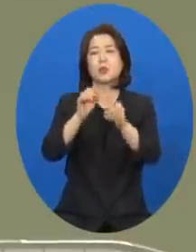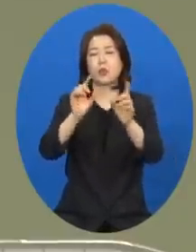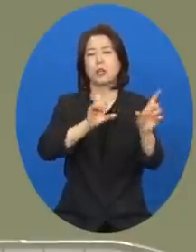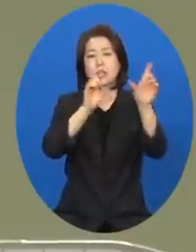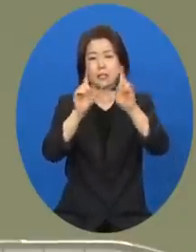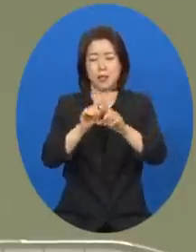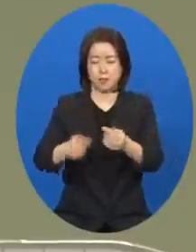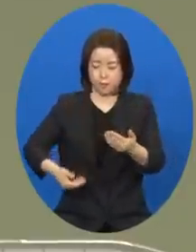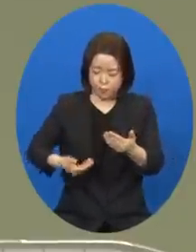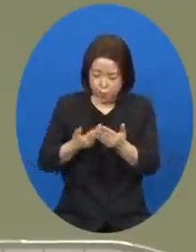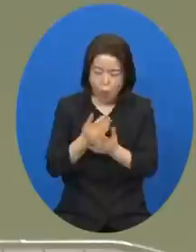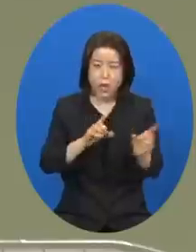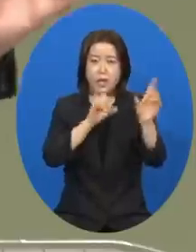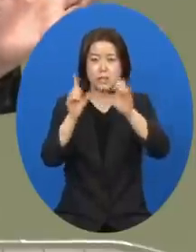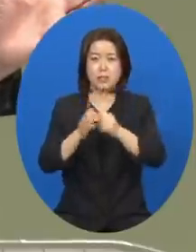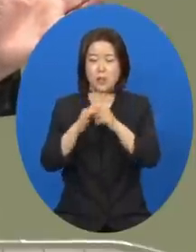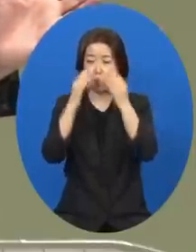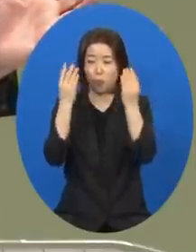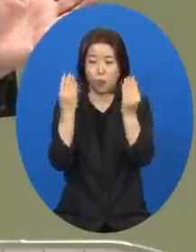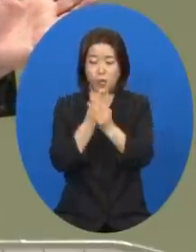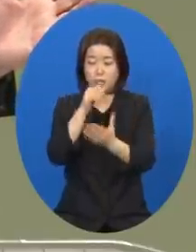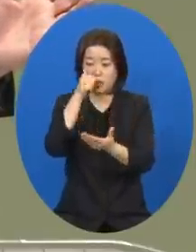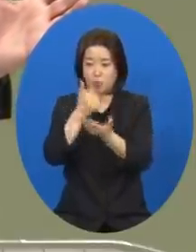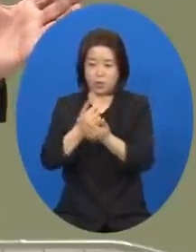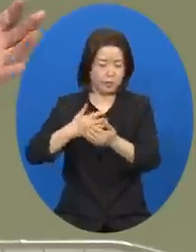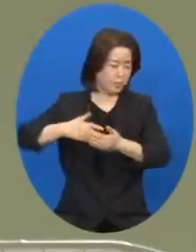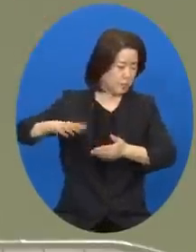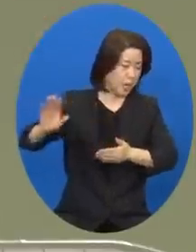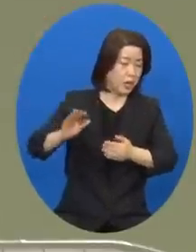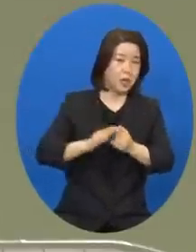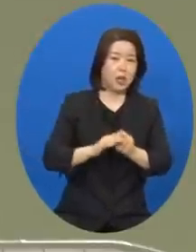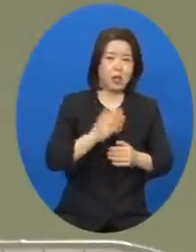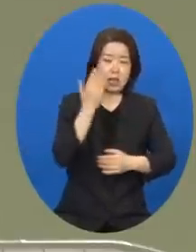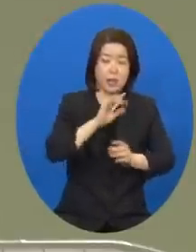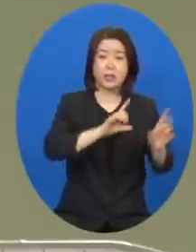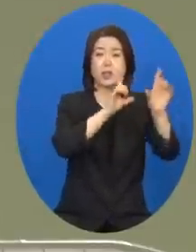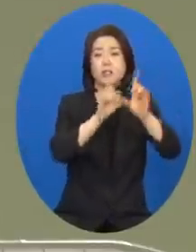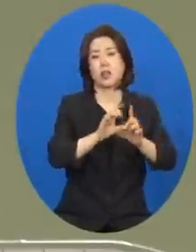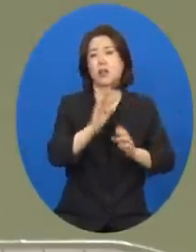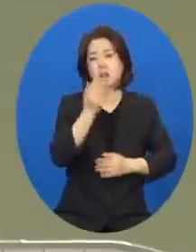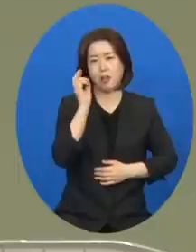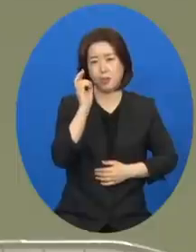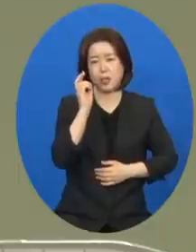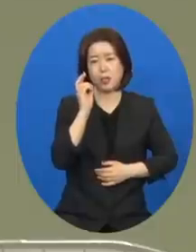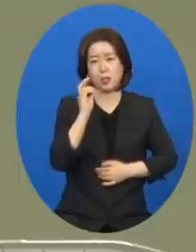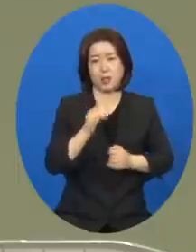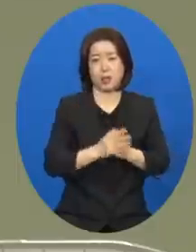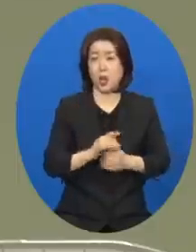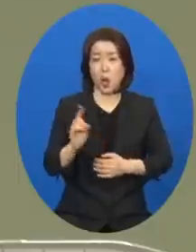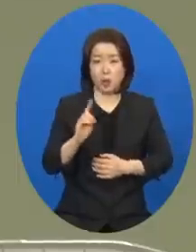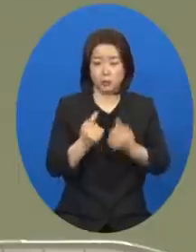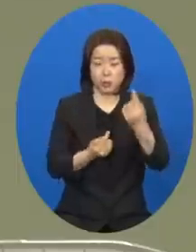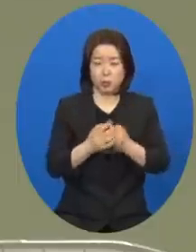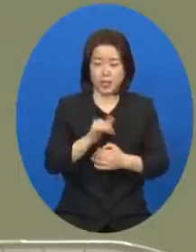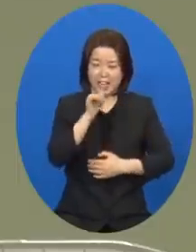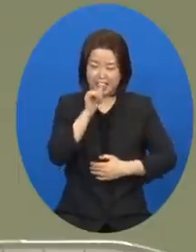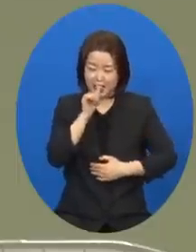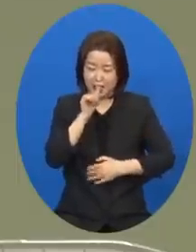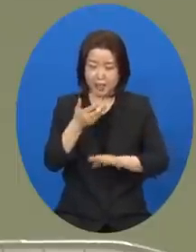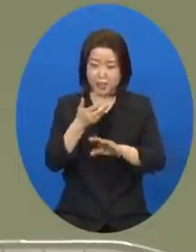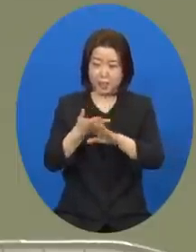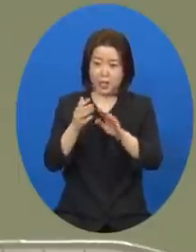삶, 완전히 죄와 결별된 삶, 무엇보다 절대로 남에게 돌 던지지 않는